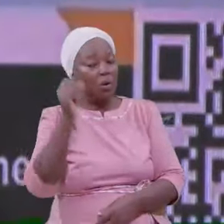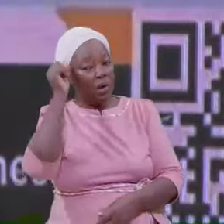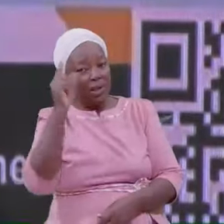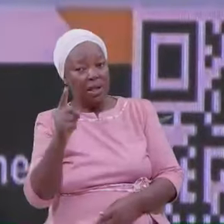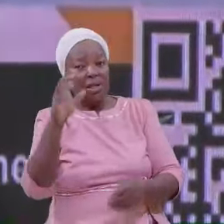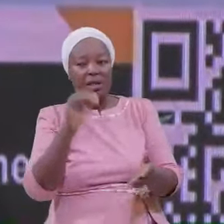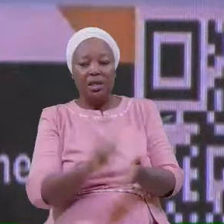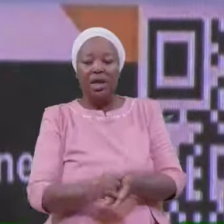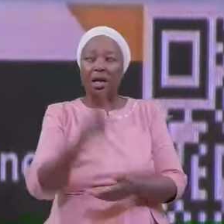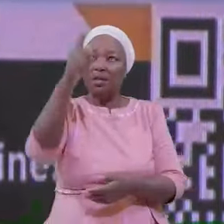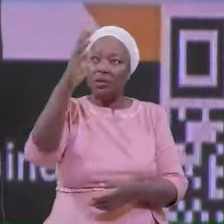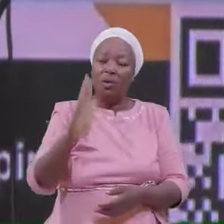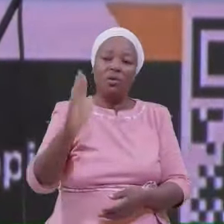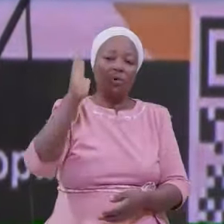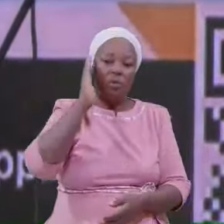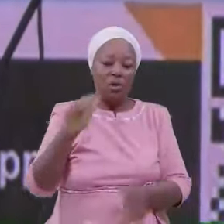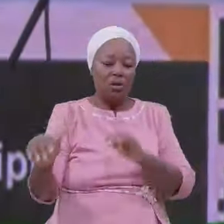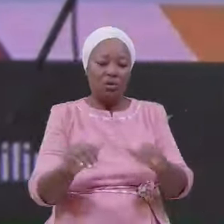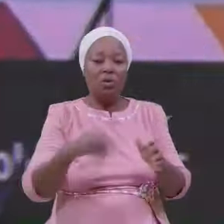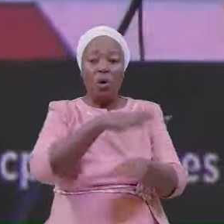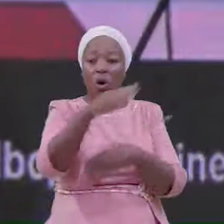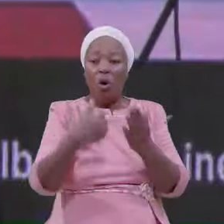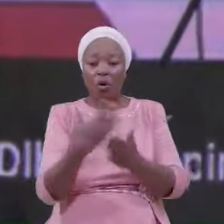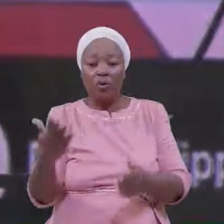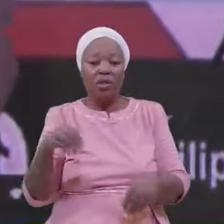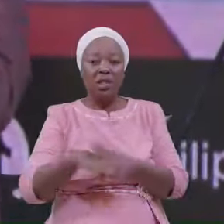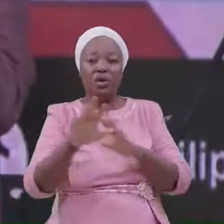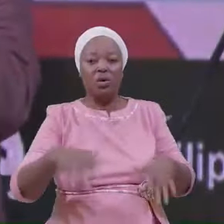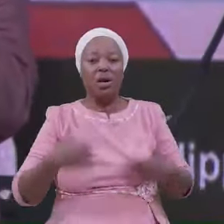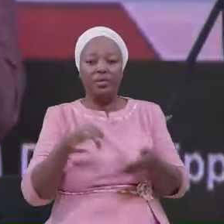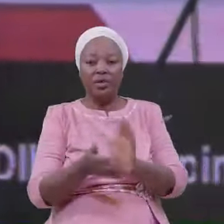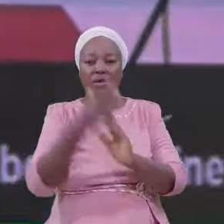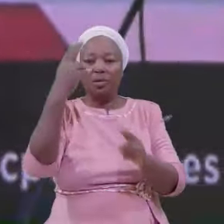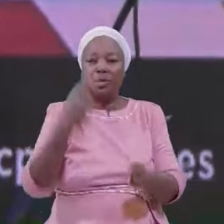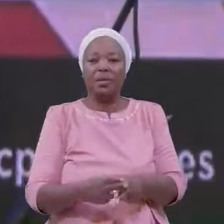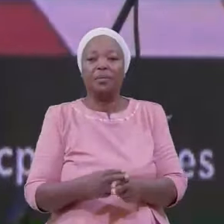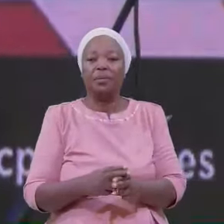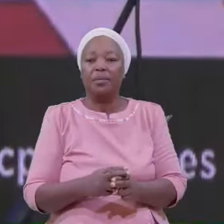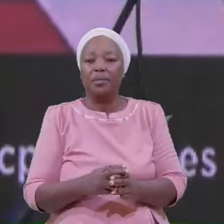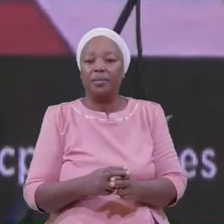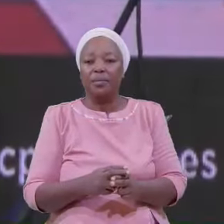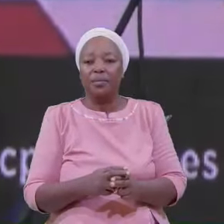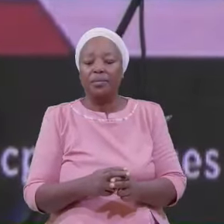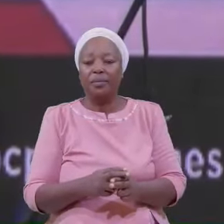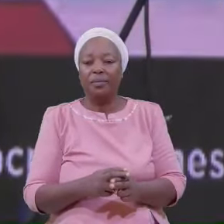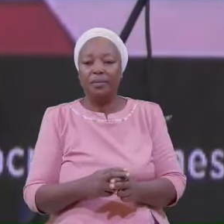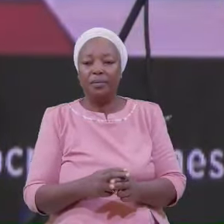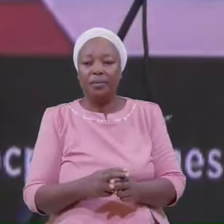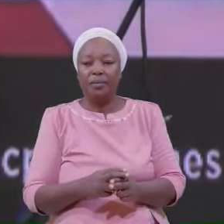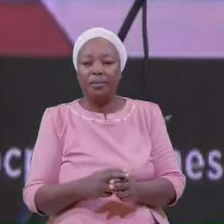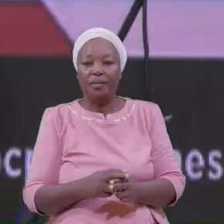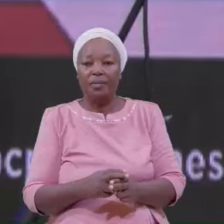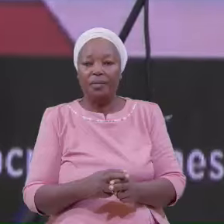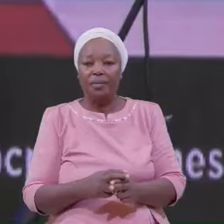will do all things in your life. Mauunawaan mo, ang Diyos ay gagawin, ang lahat ay